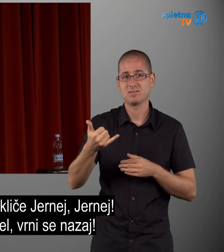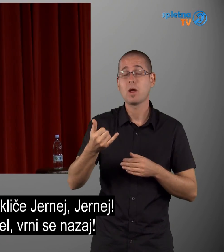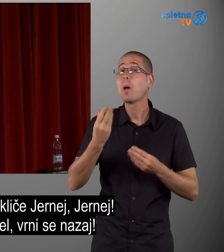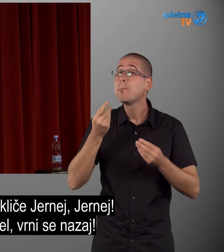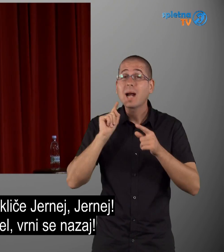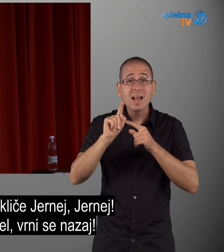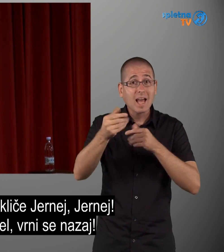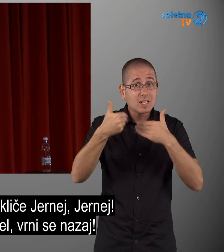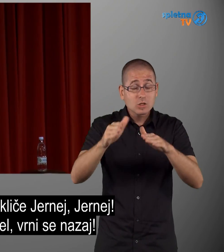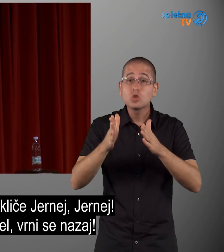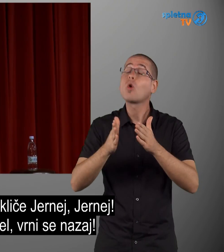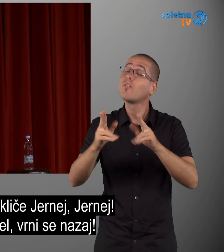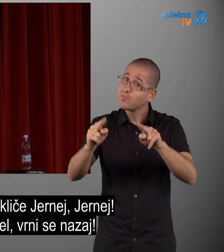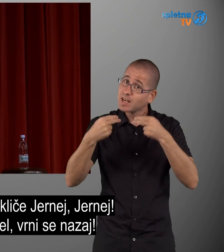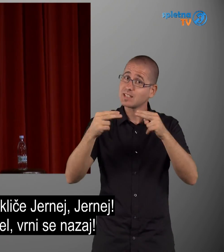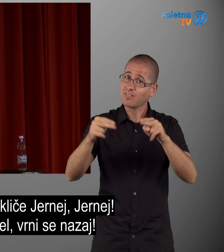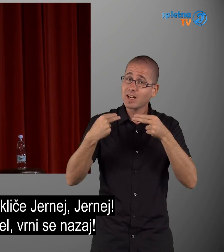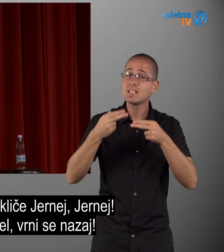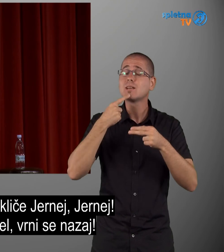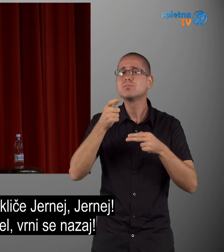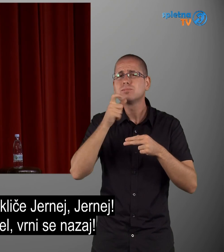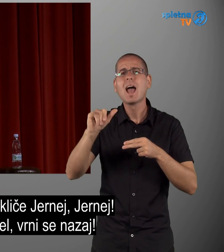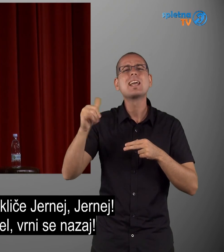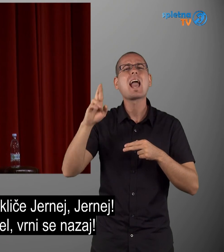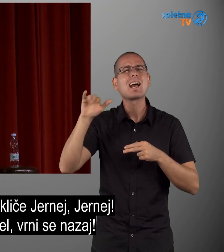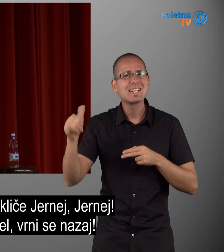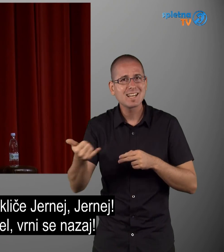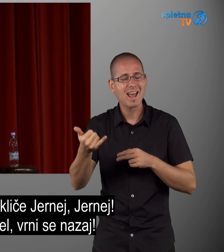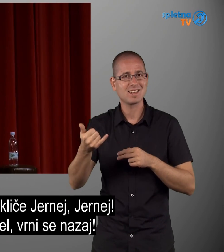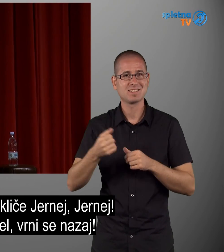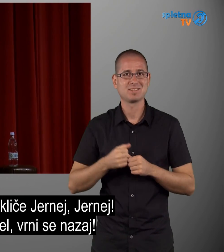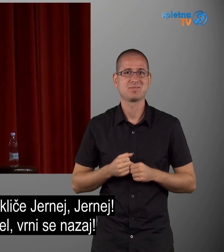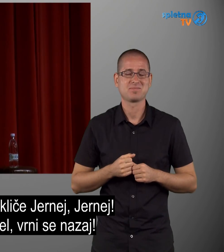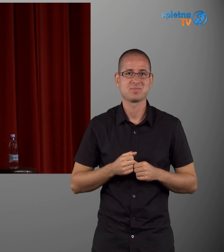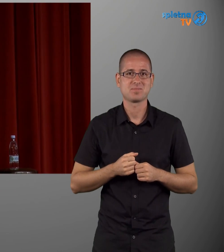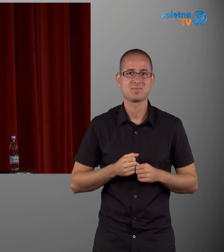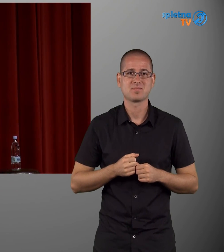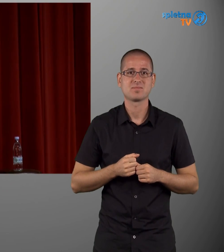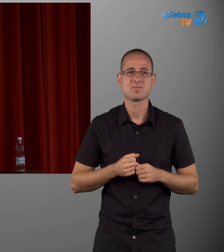Jernej! Predaleč si šel, vrni se nazaj. Jernej!